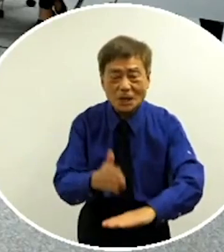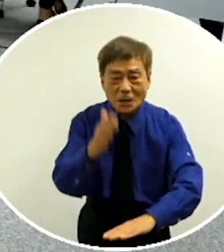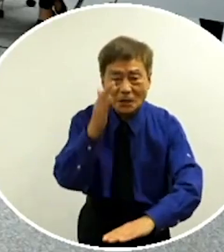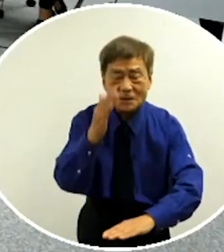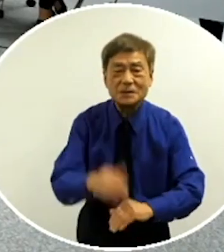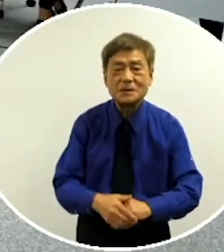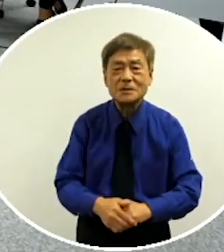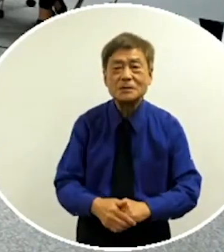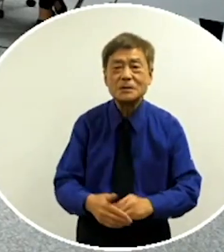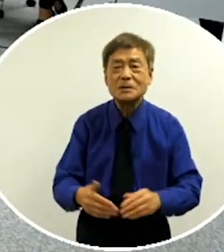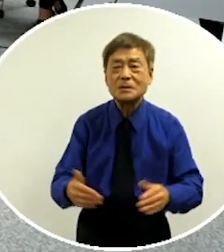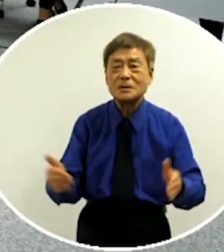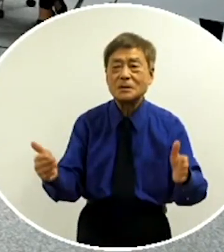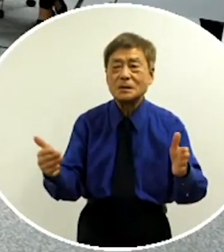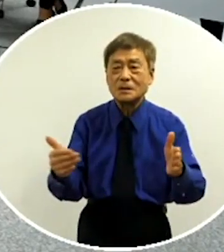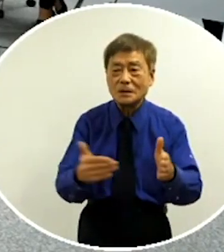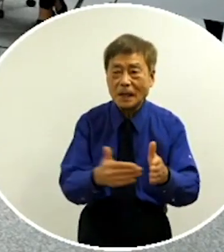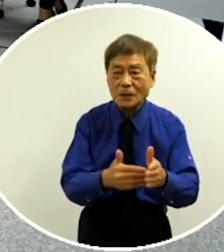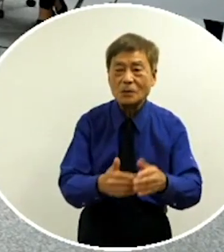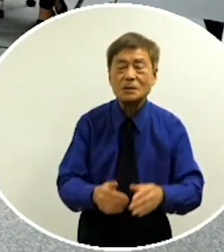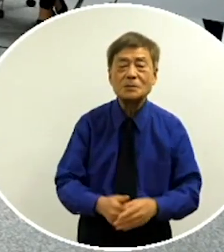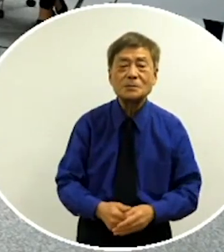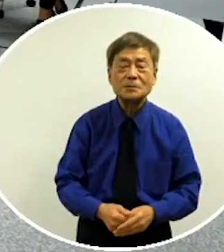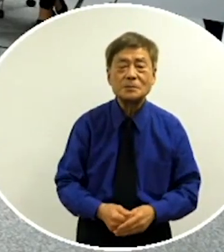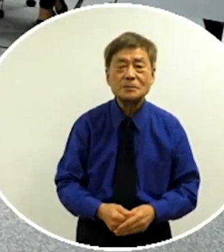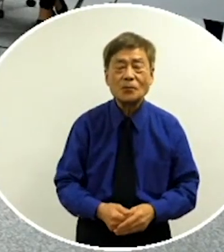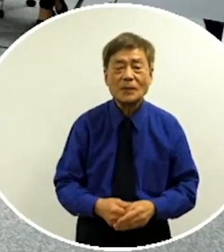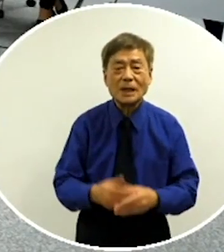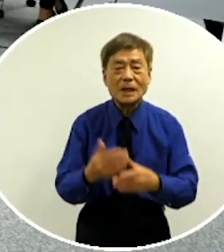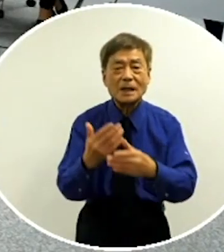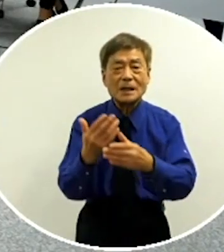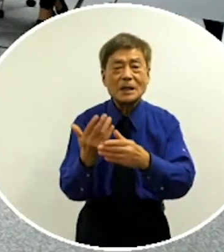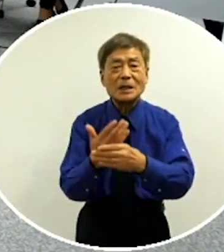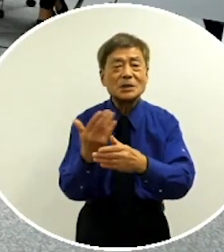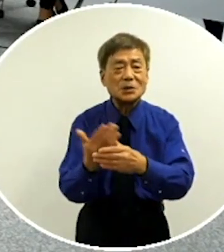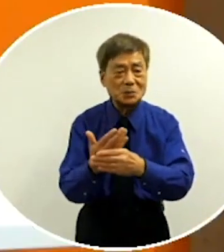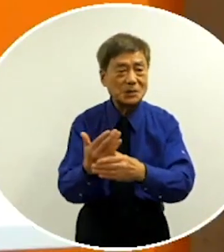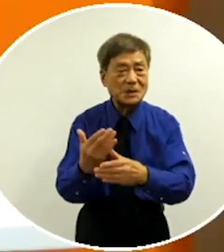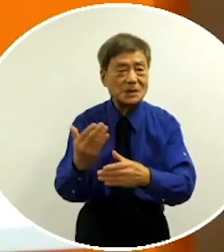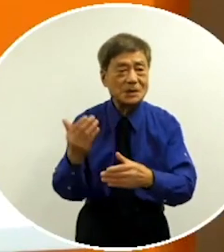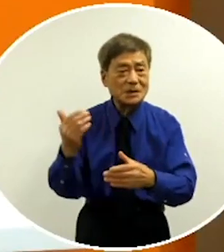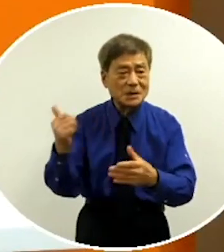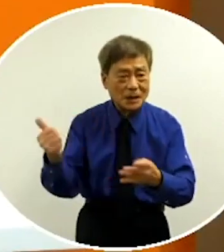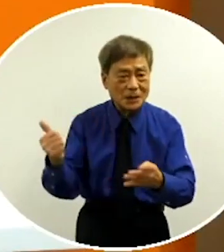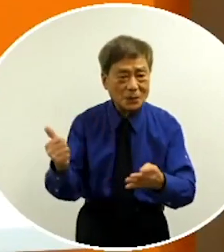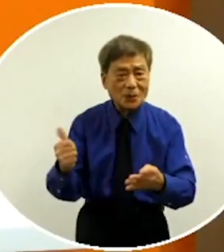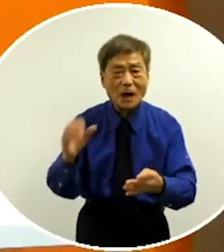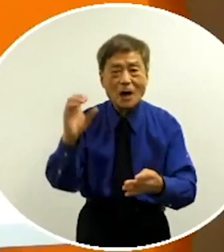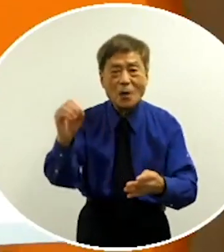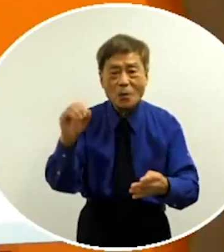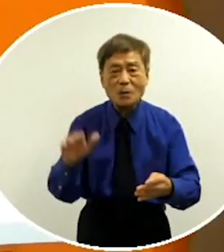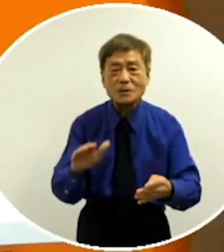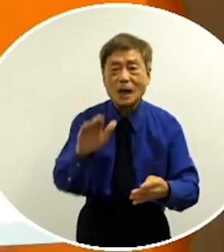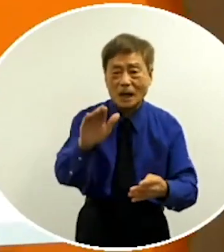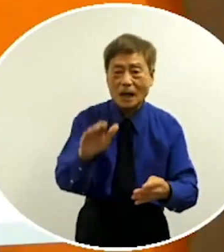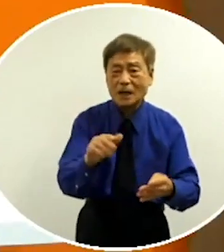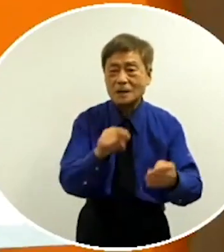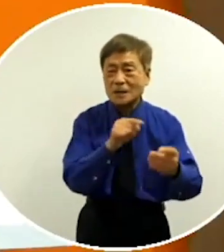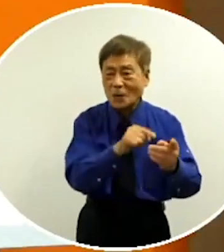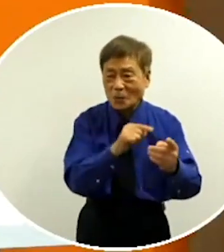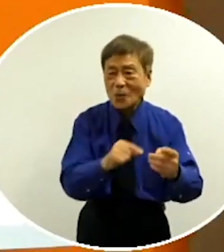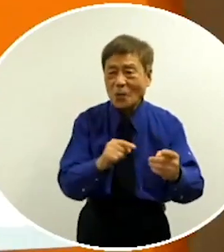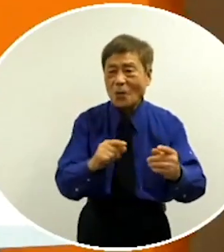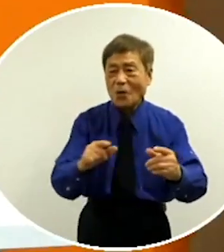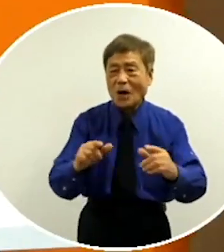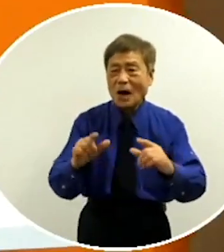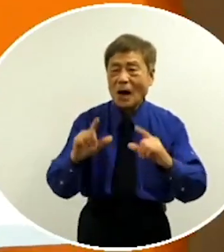最後になりますが今ください泉さん大阪さんもおっしゃった通り全国の皆様今日は調節を超え方を